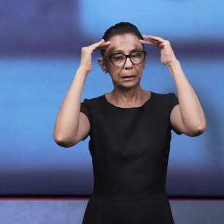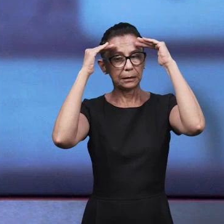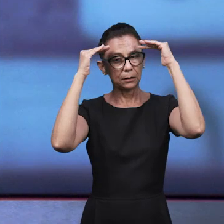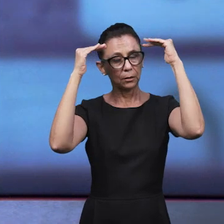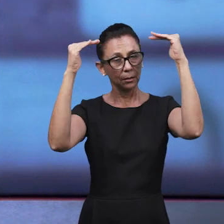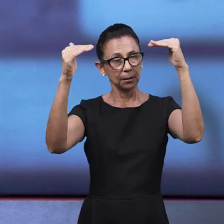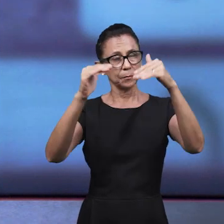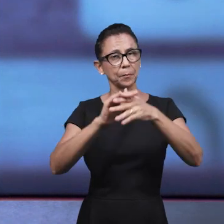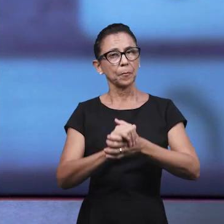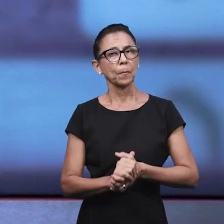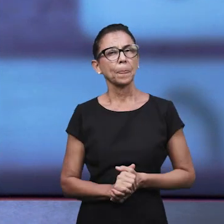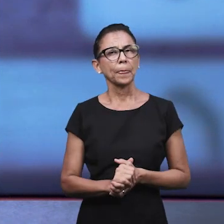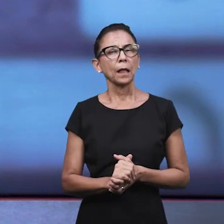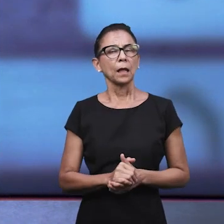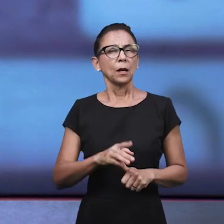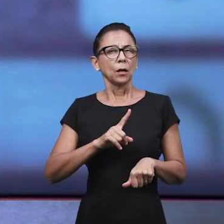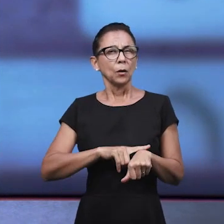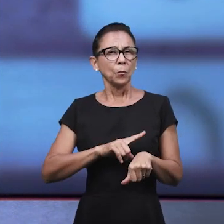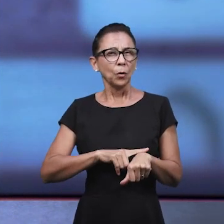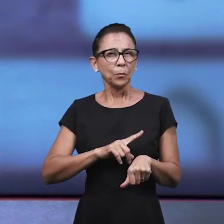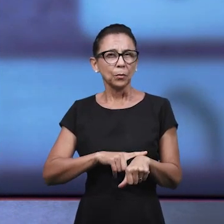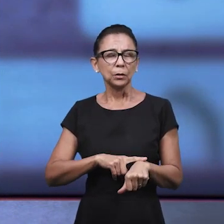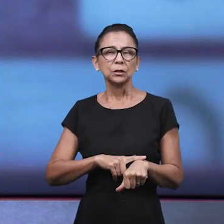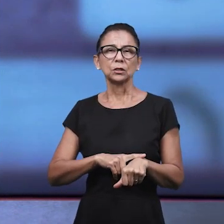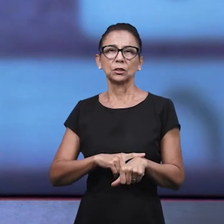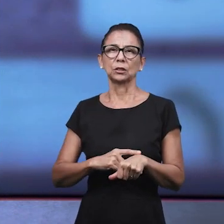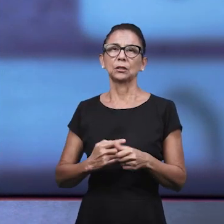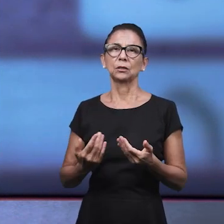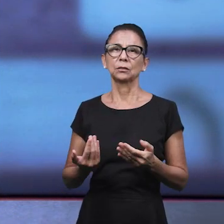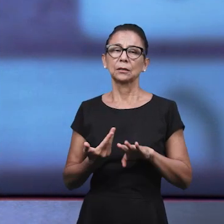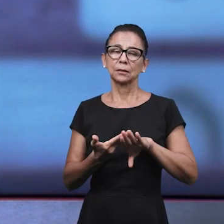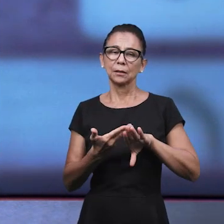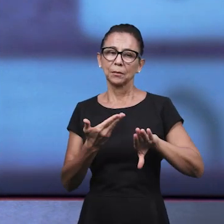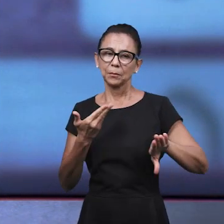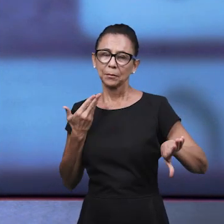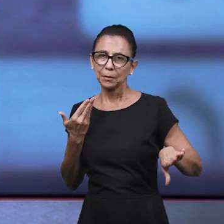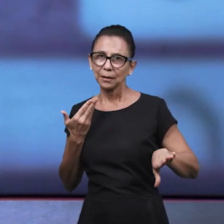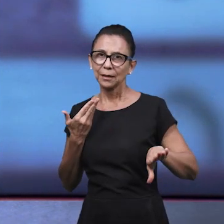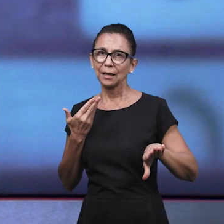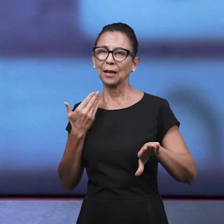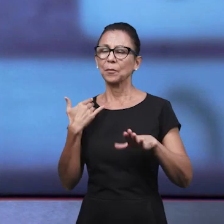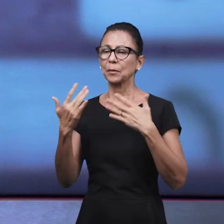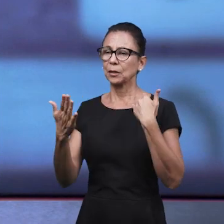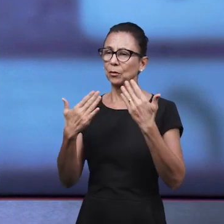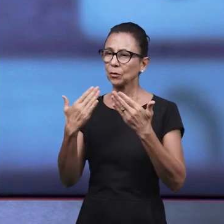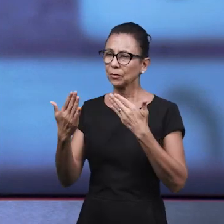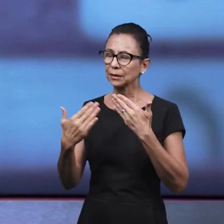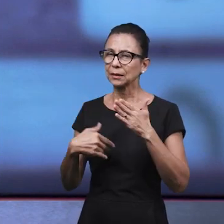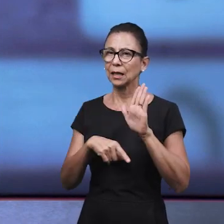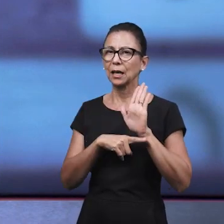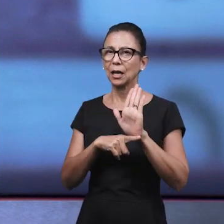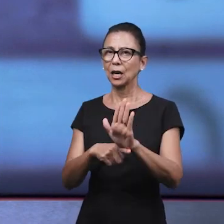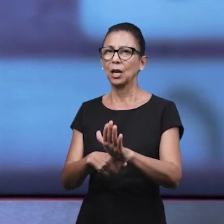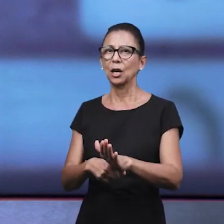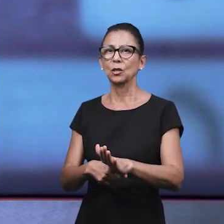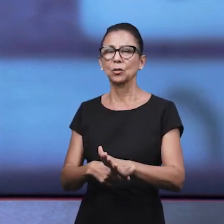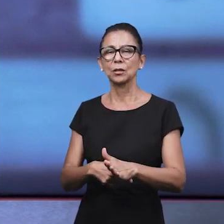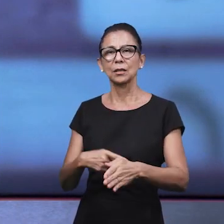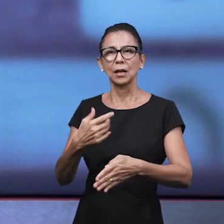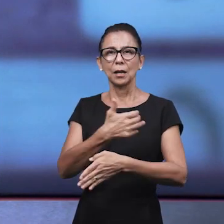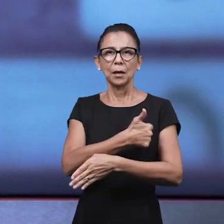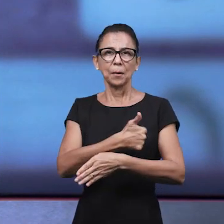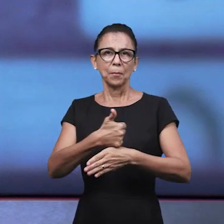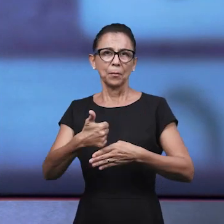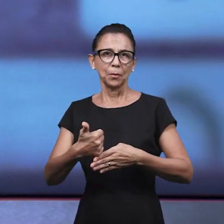dialogue respectueux. Dédier un temps de qualité leur donnera l'assurance pour développer